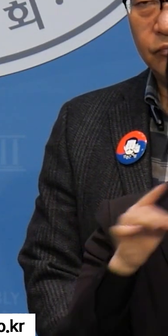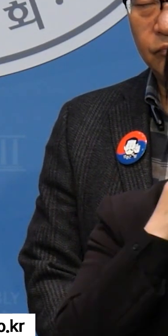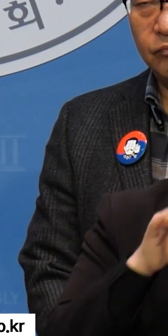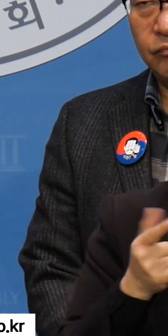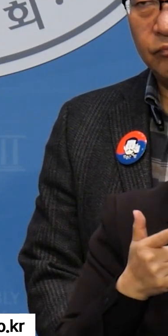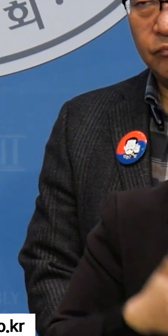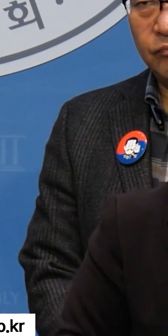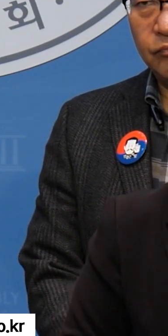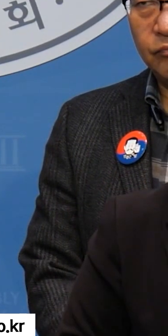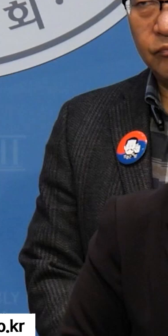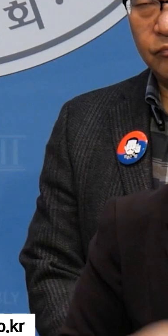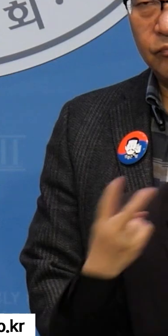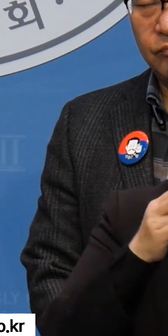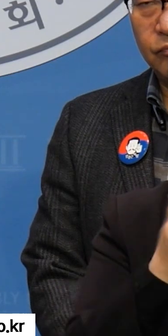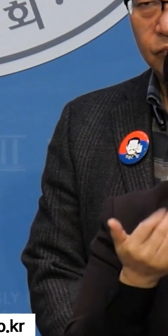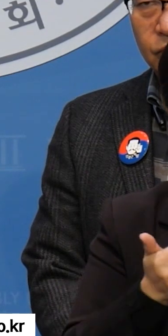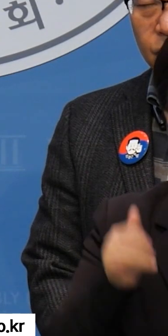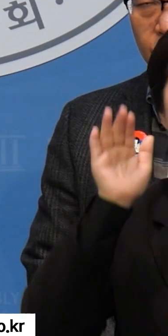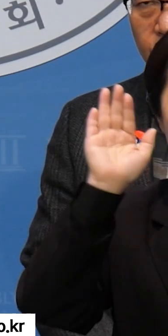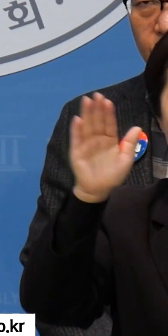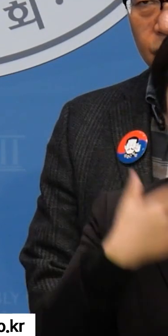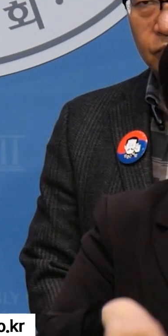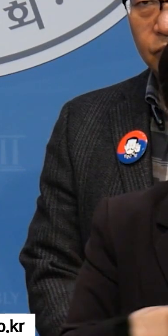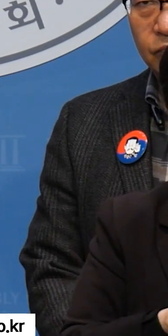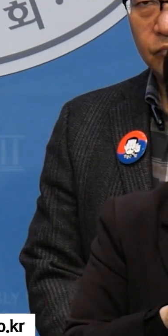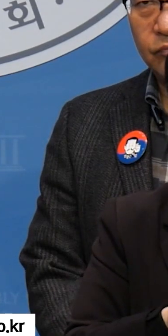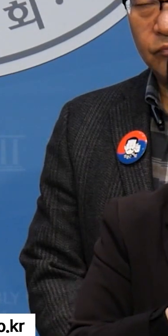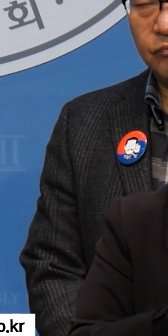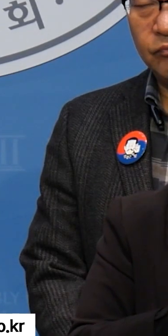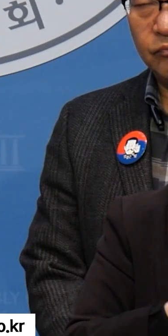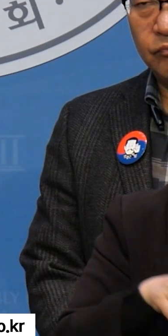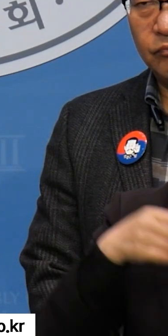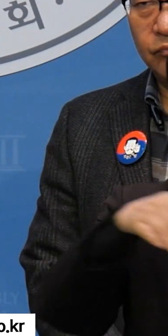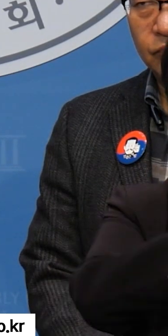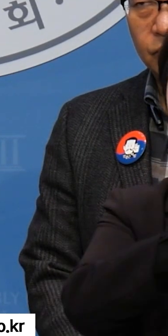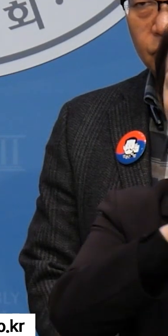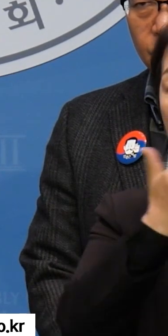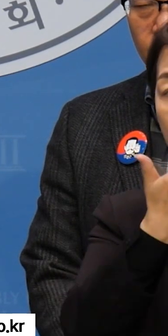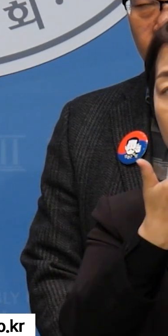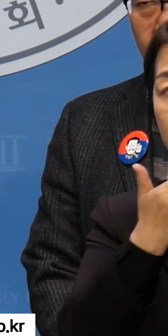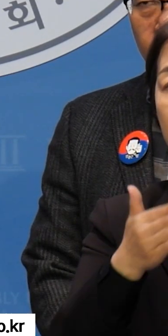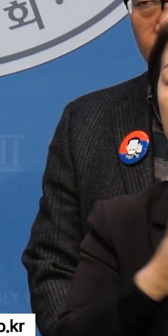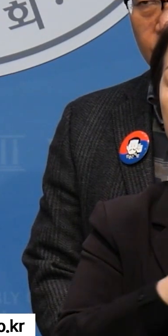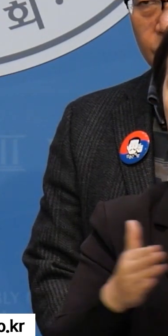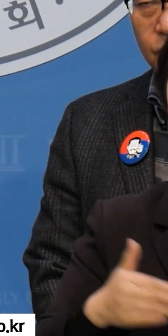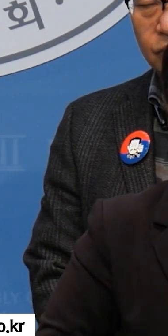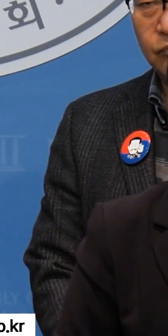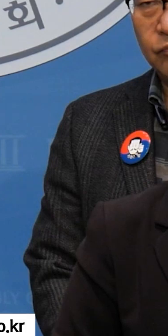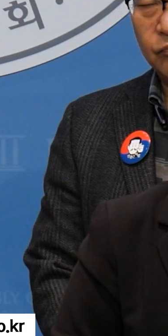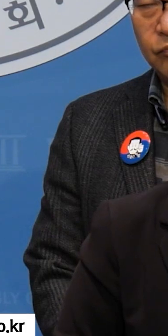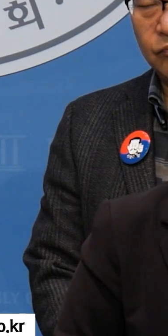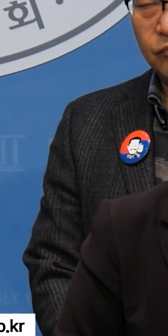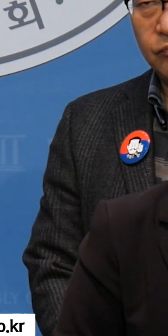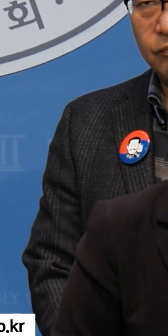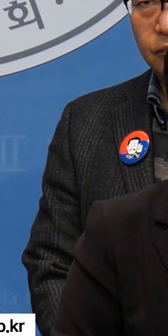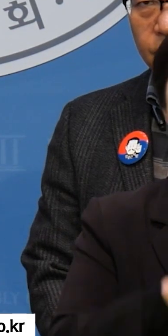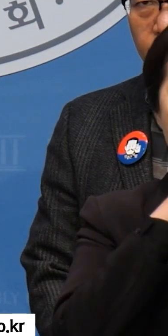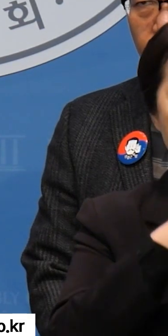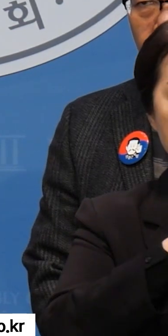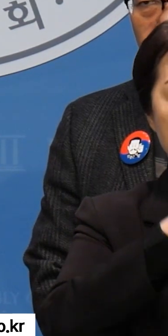미래뿐만이 아닌 본인의 미래를 향한 그러한 방향 속에서 실속보다는